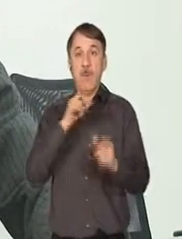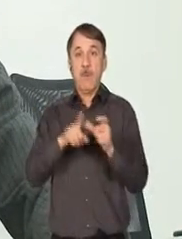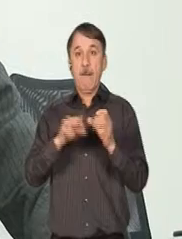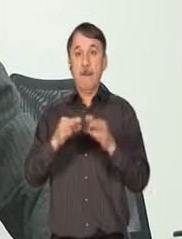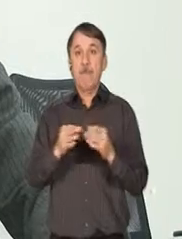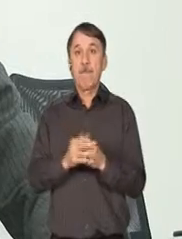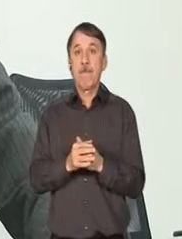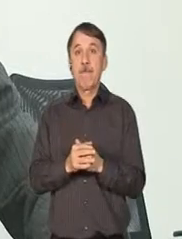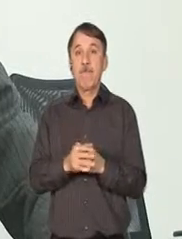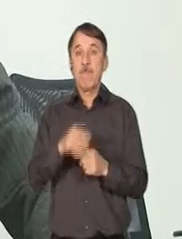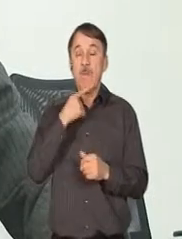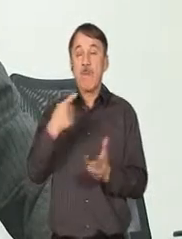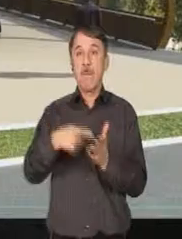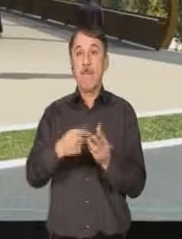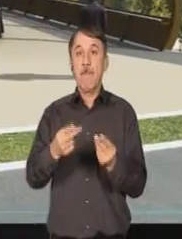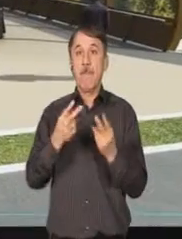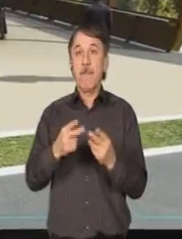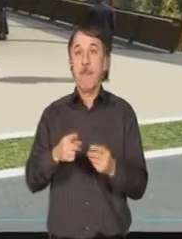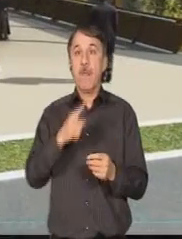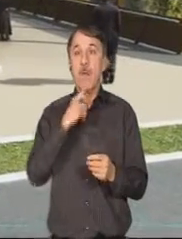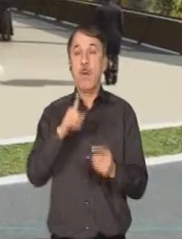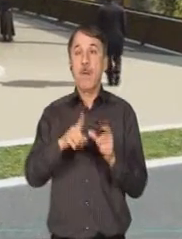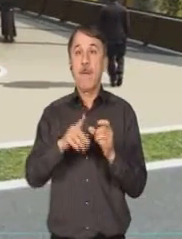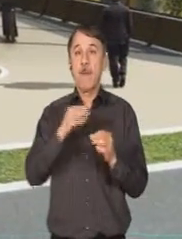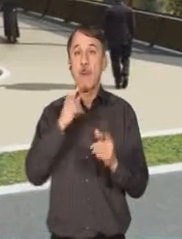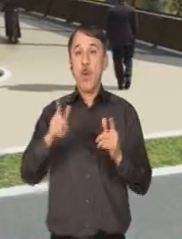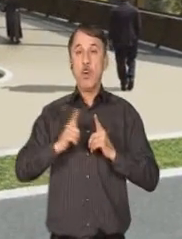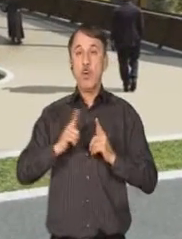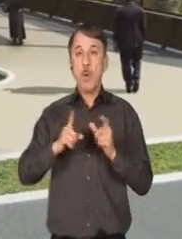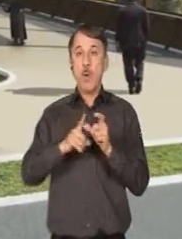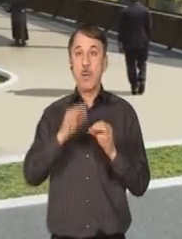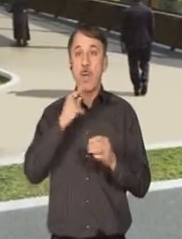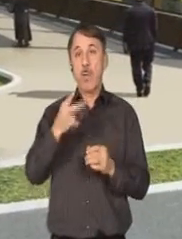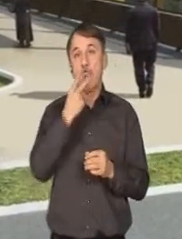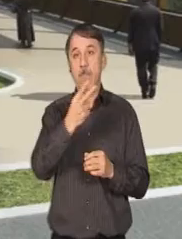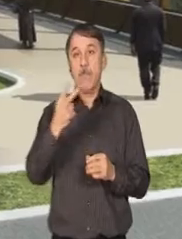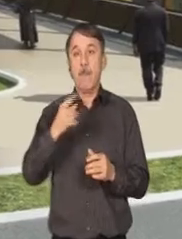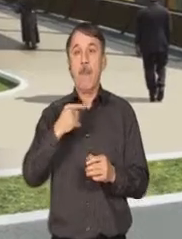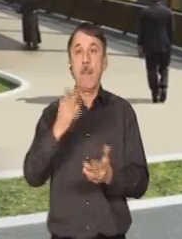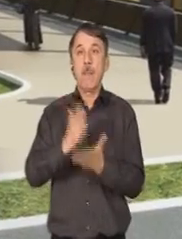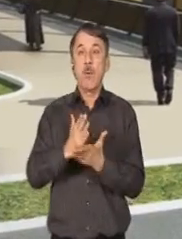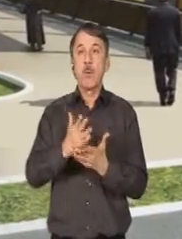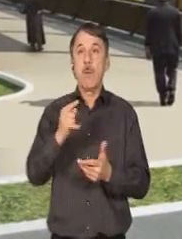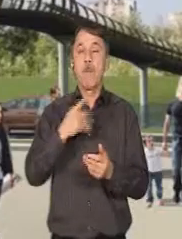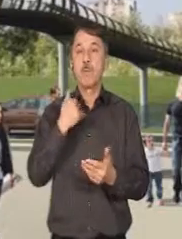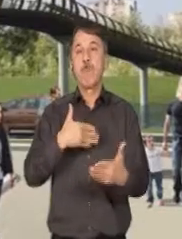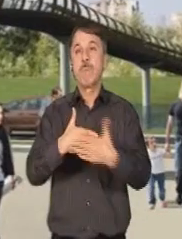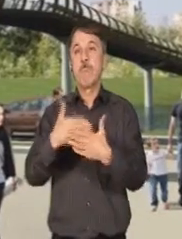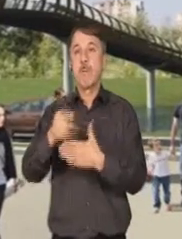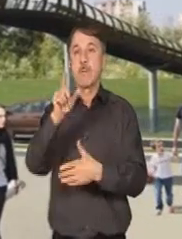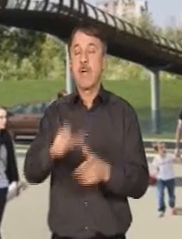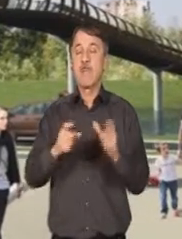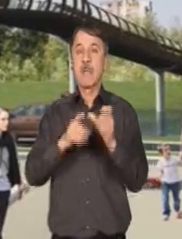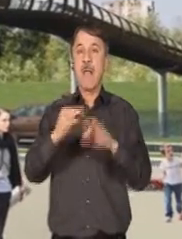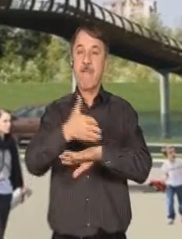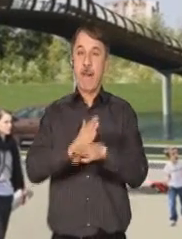nivoima Dunava. Most za koji se očekuje da postane atrakcija našeg grada biće prilagođen i za